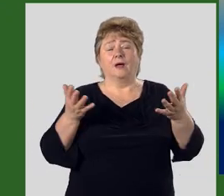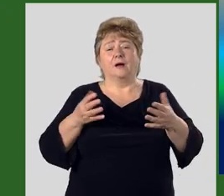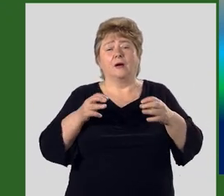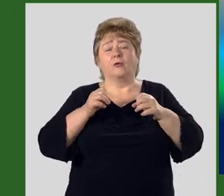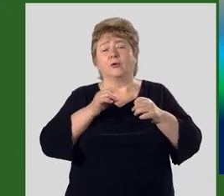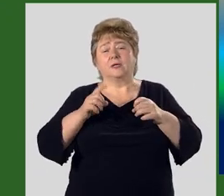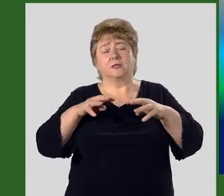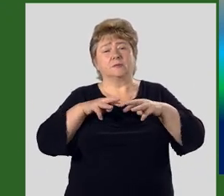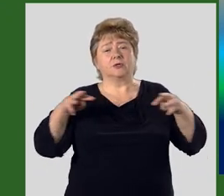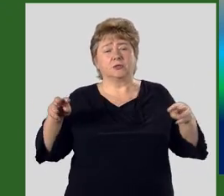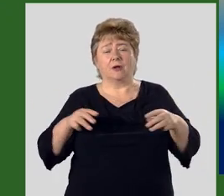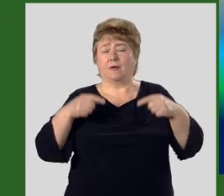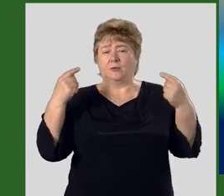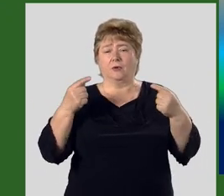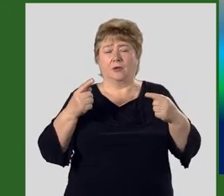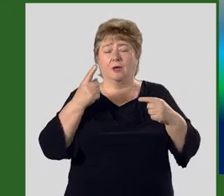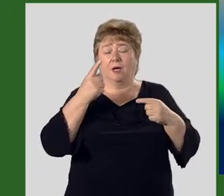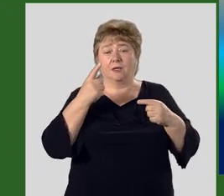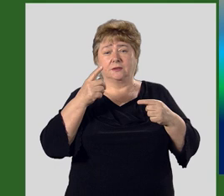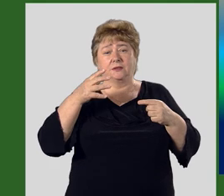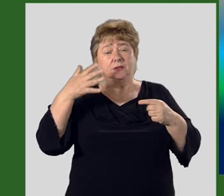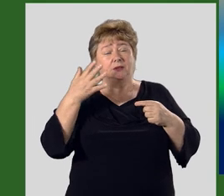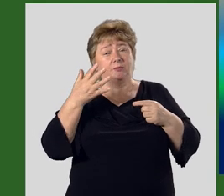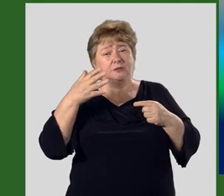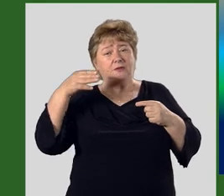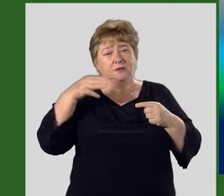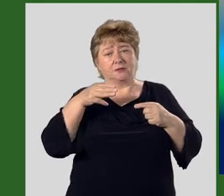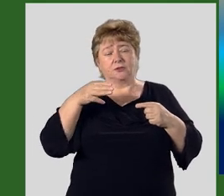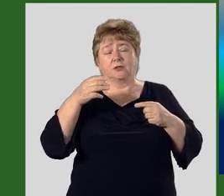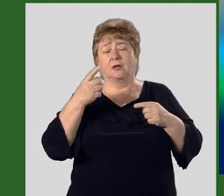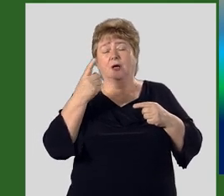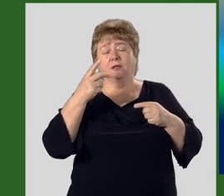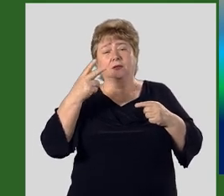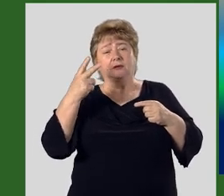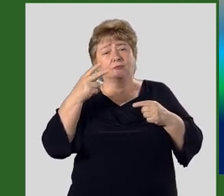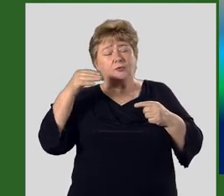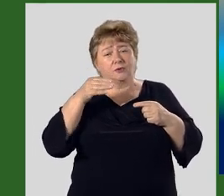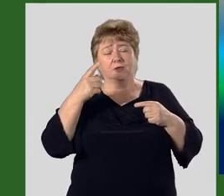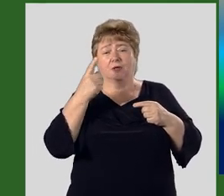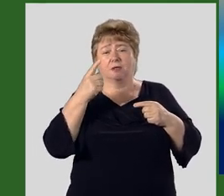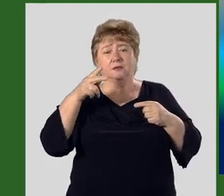Какой из масштабов самый крупный? 1:5000, 1:2000,